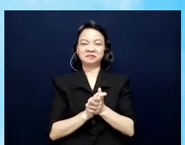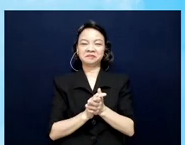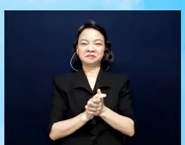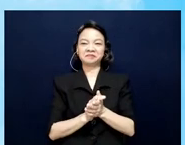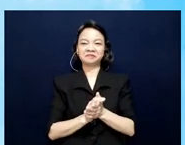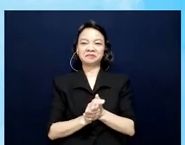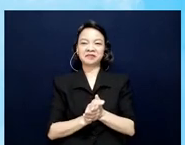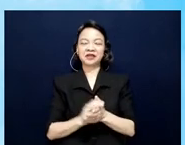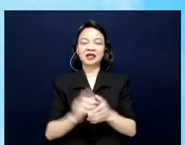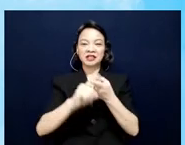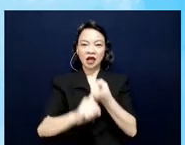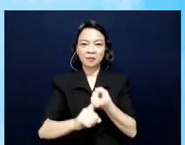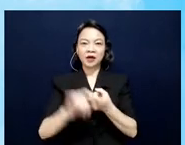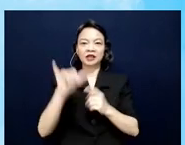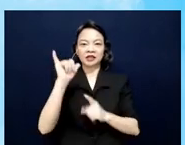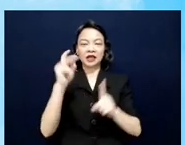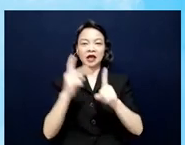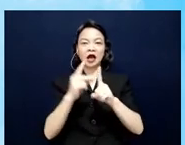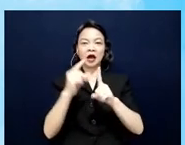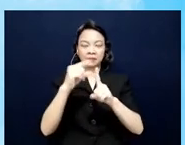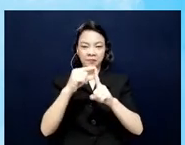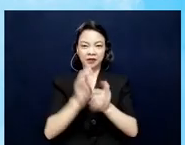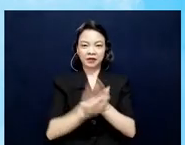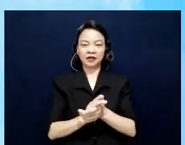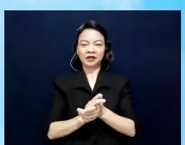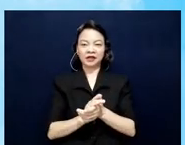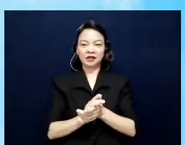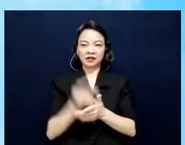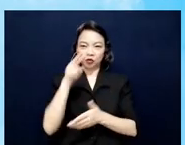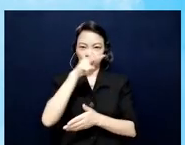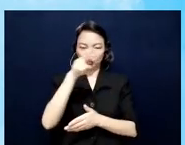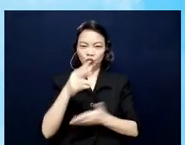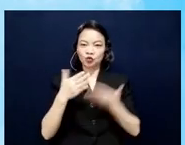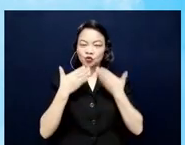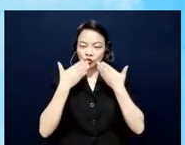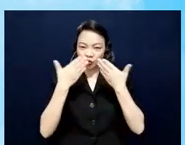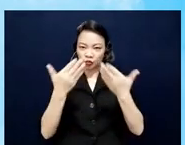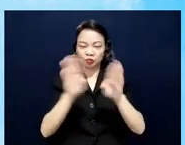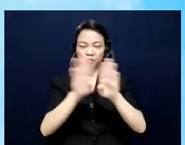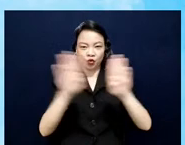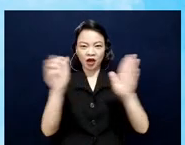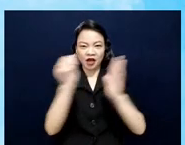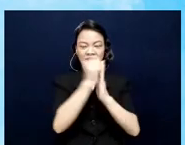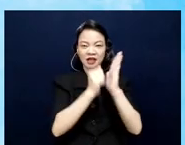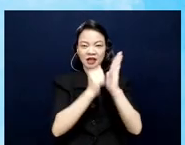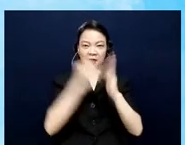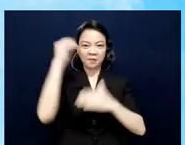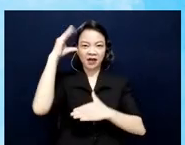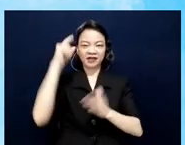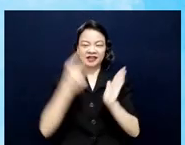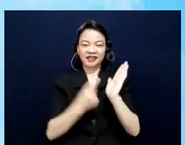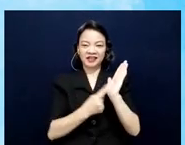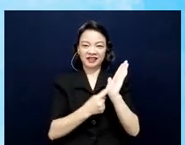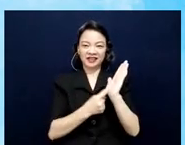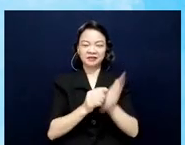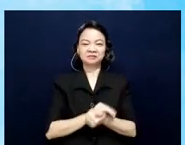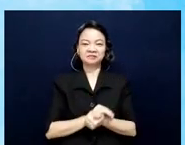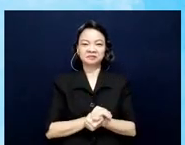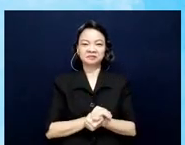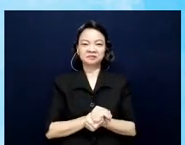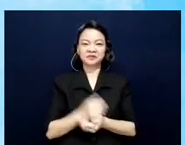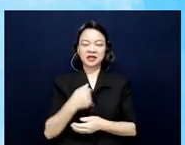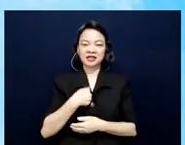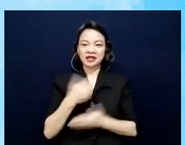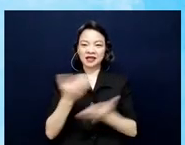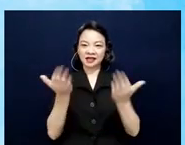tadi sudah menyimak sambutan dari Bu Dini yang juga sekaligus membuka acara kita pada pagi hari ini. Berikutnya saya akan ajak sahabat